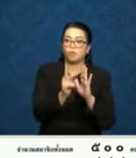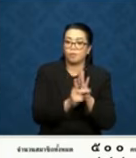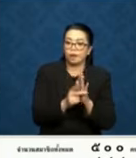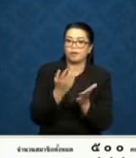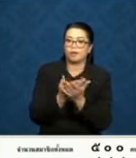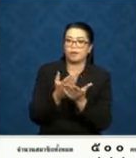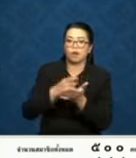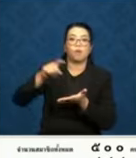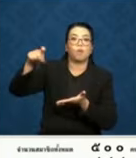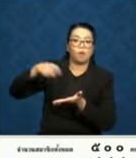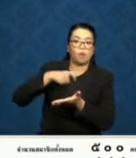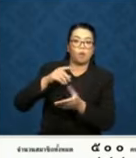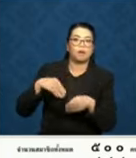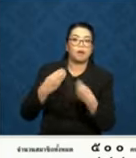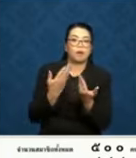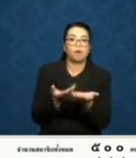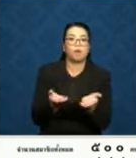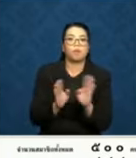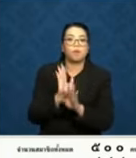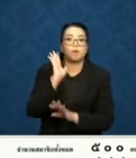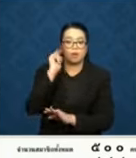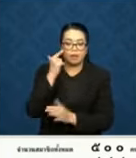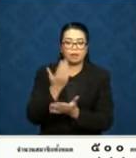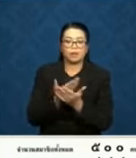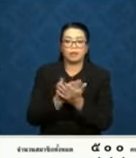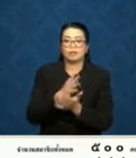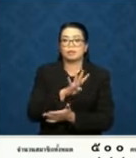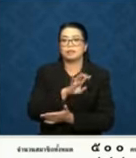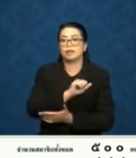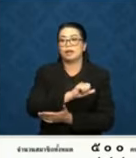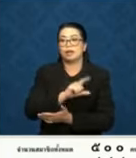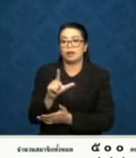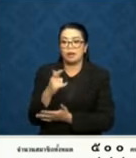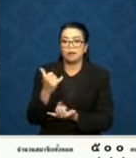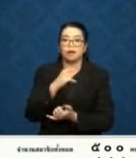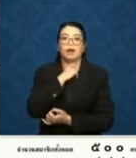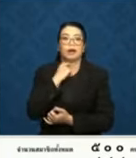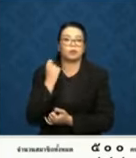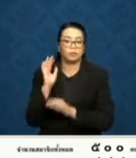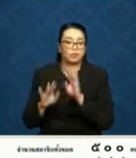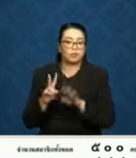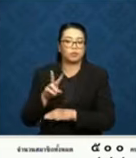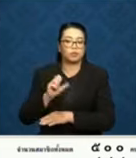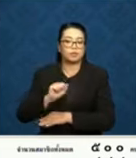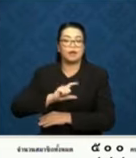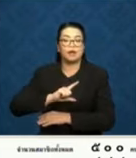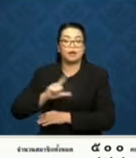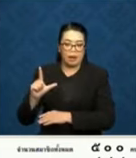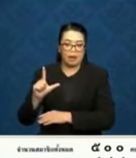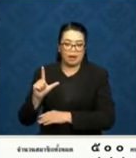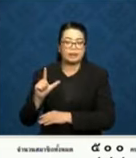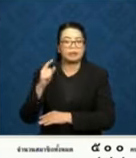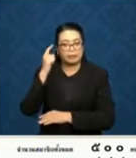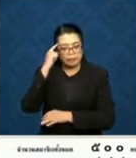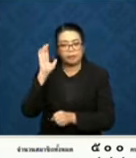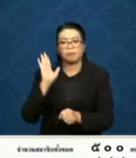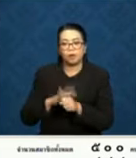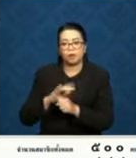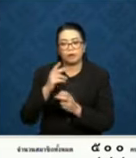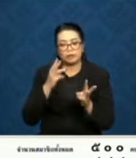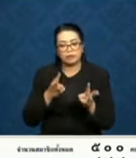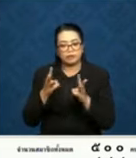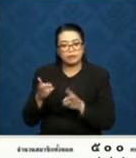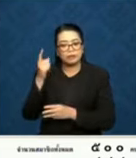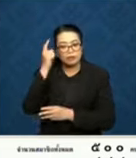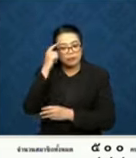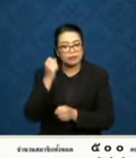และไม่ถูกกฎหมายประมาณ 4 แสนล้านเพรฉะนั้นเรายังขาดดนอกประมาณสัก 2 แสนล้านก็คงจะต้องหาวิธี